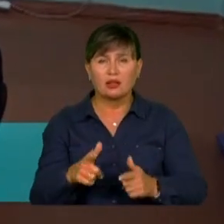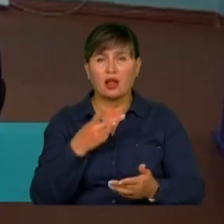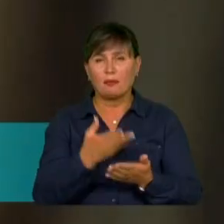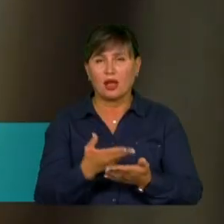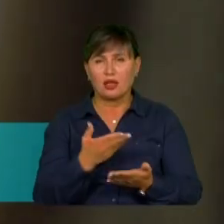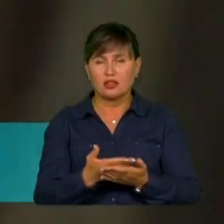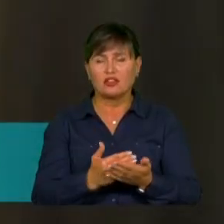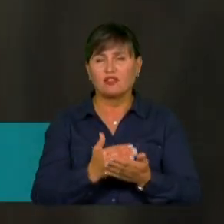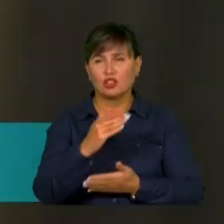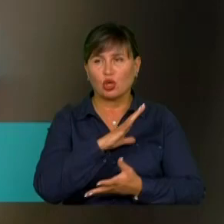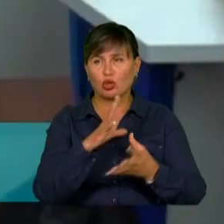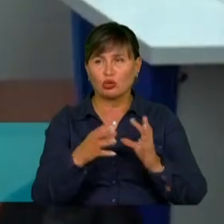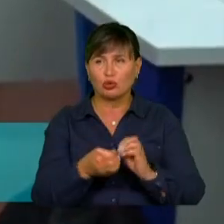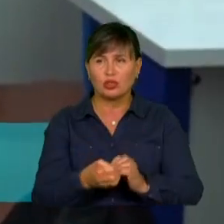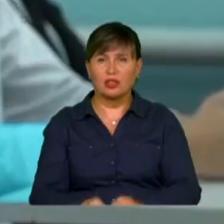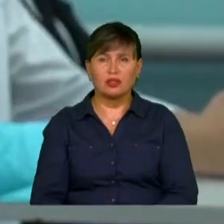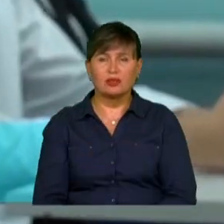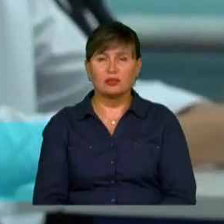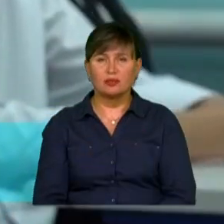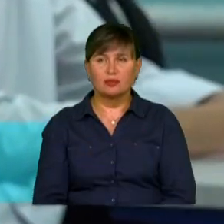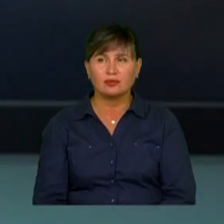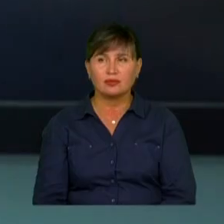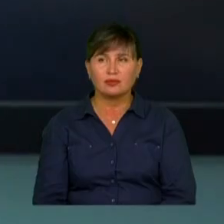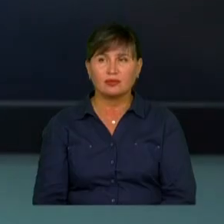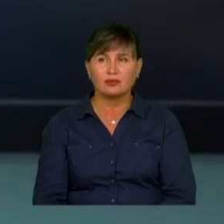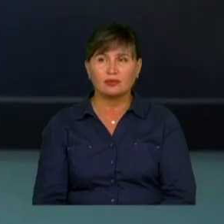показали высокие результаты.